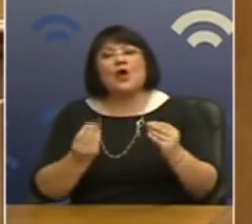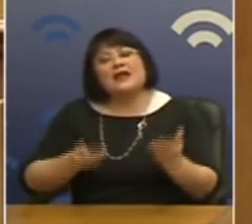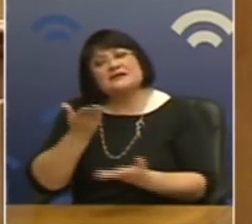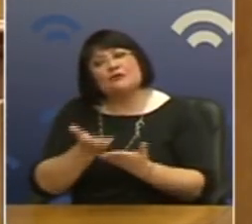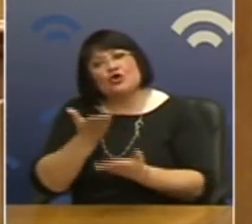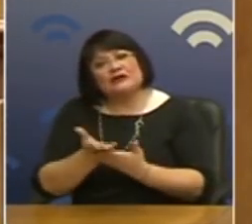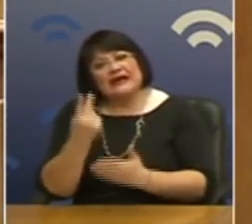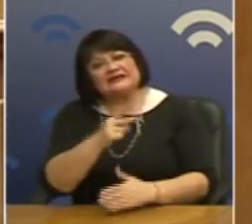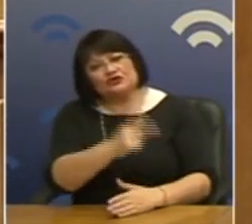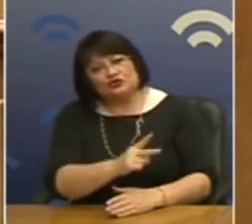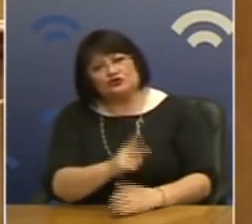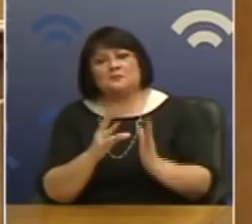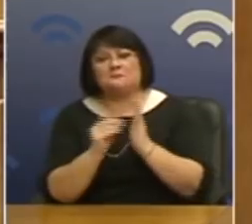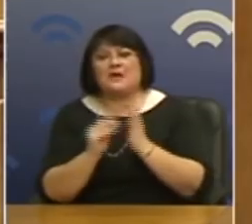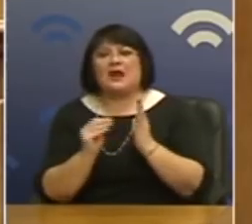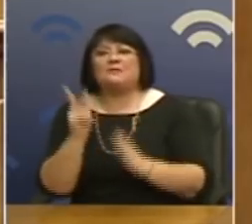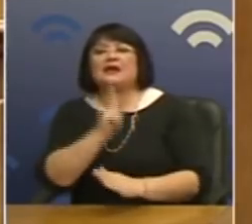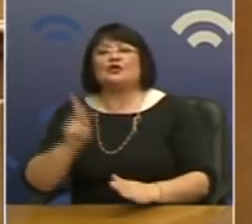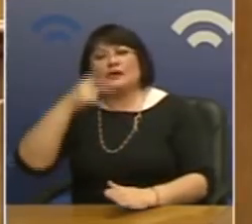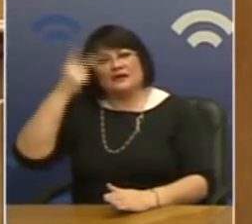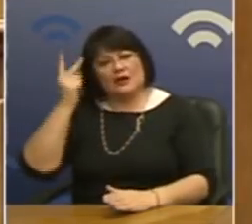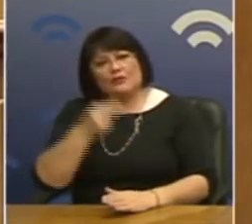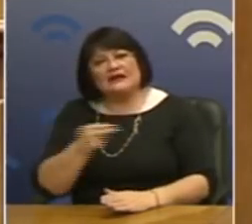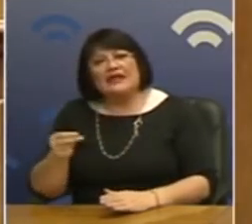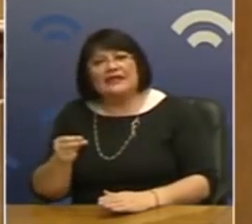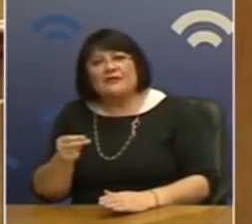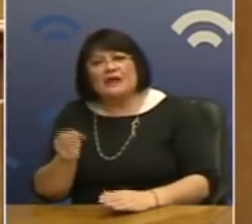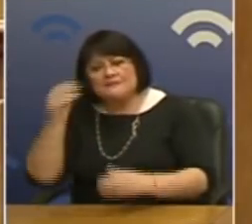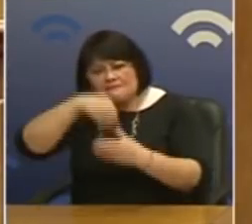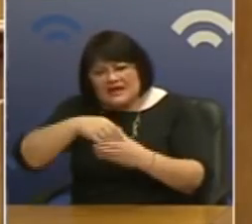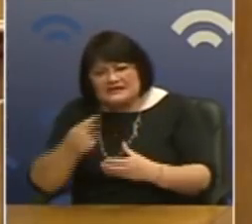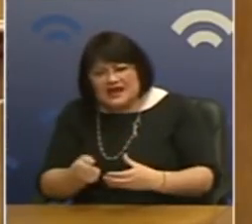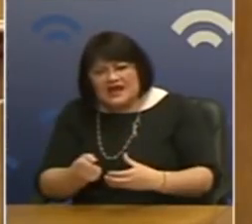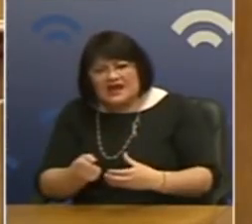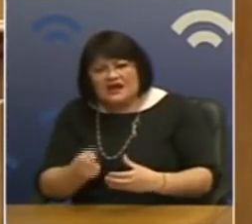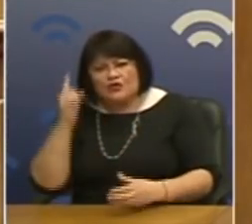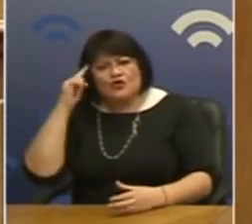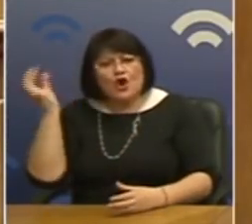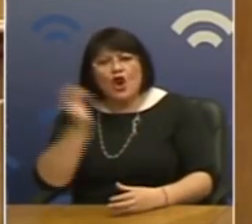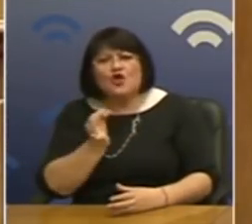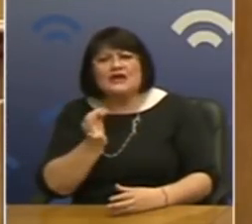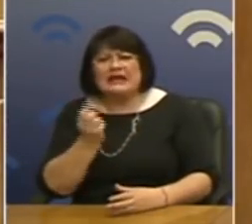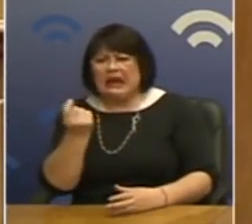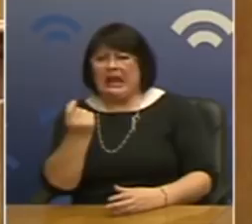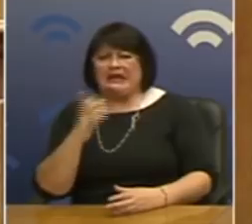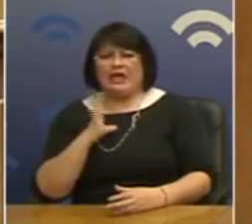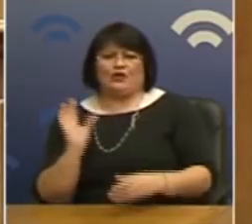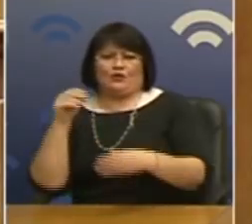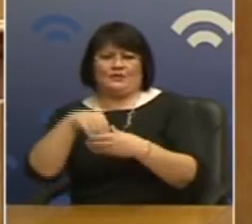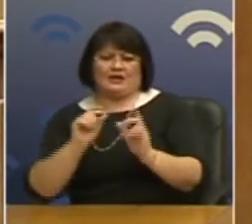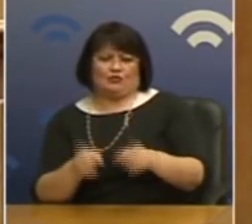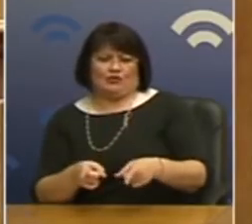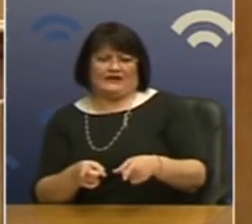προτάσεις σας, παραδείγματος χάρη για τα κοινωνικά δικαιώματα, διαπνέονται από τη λογική των ελάχιστων, η οποία δεν